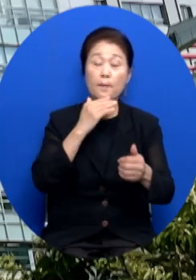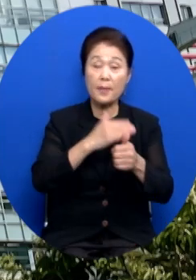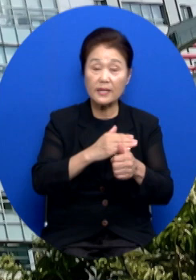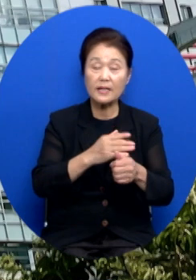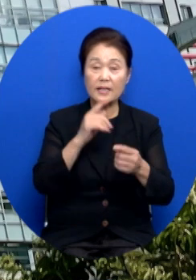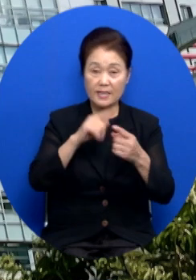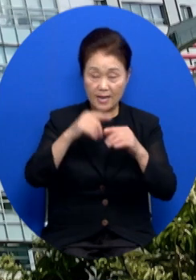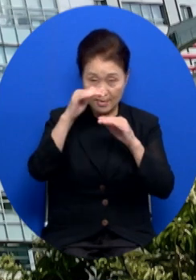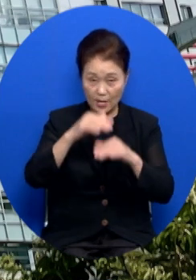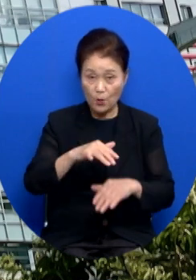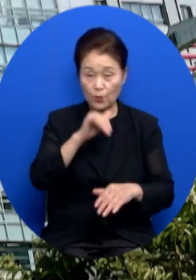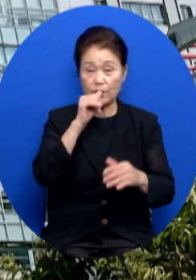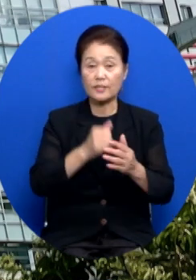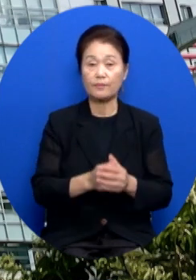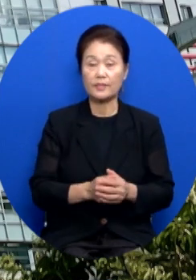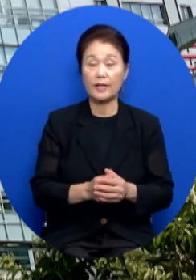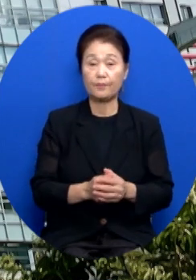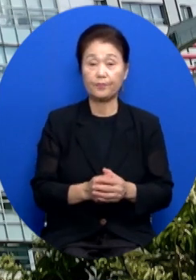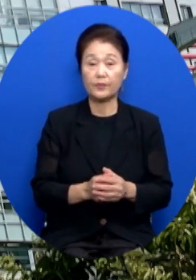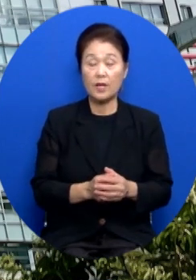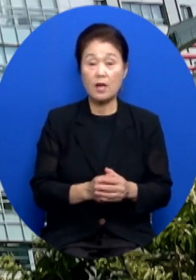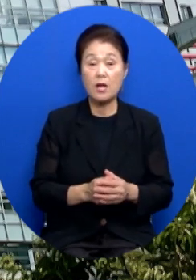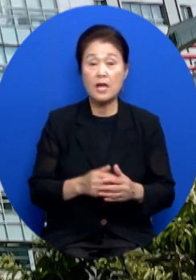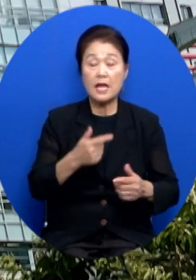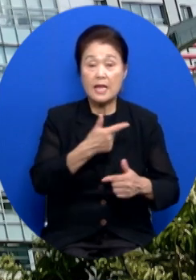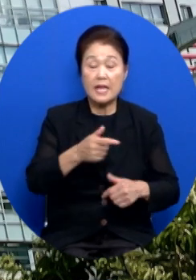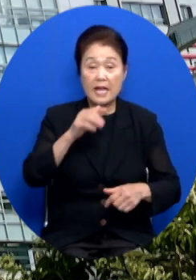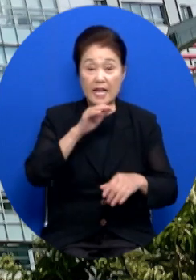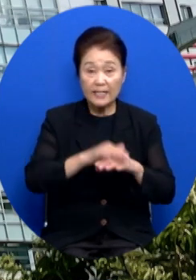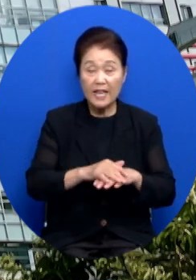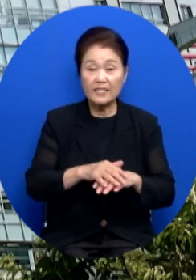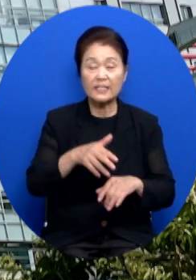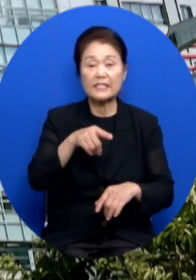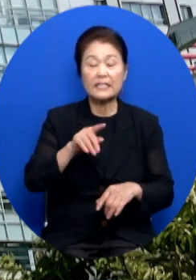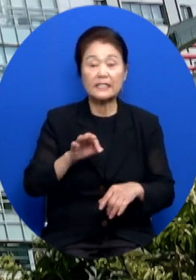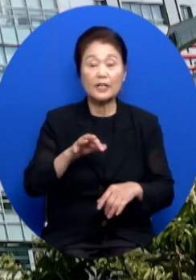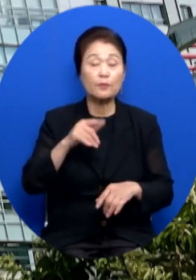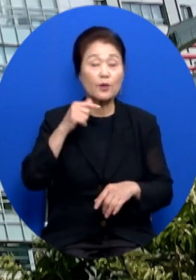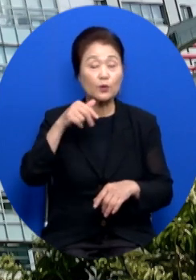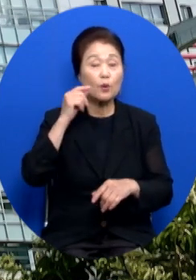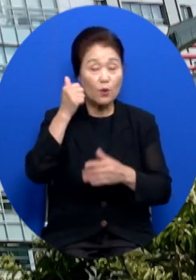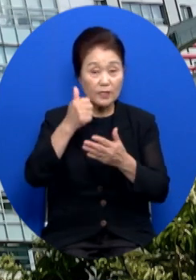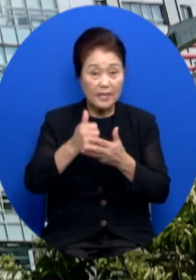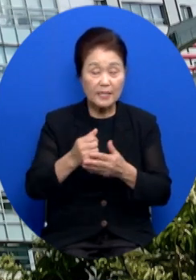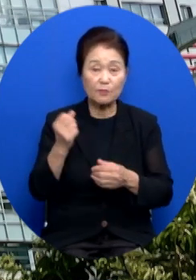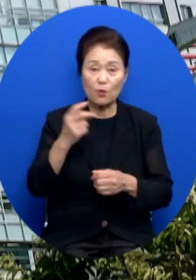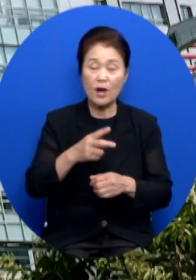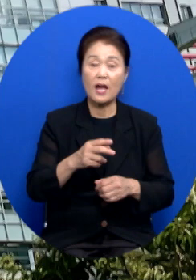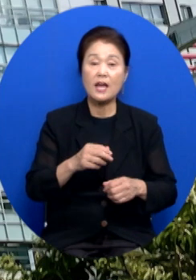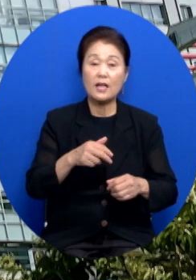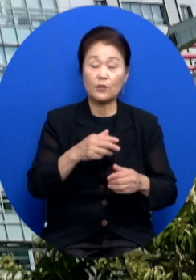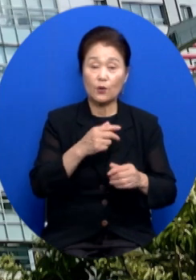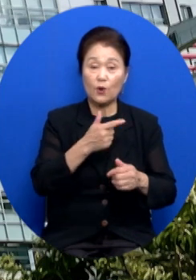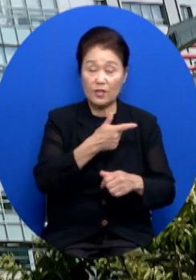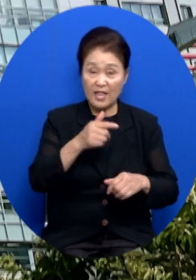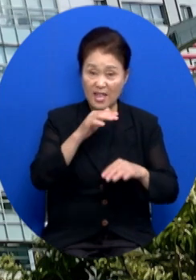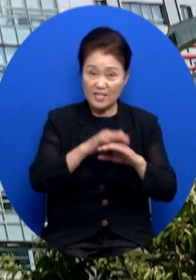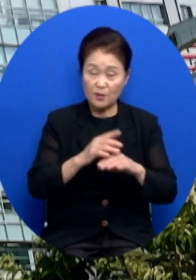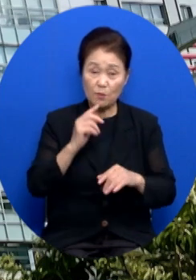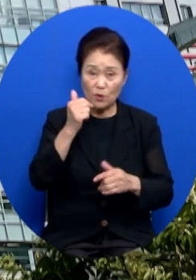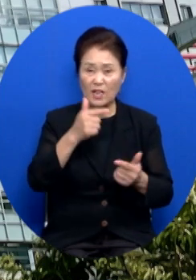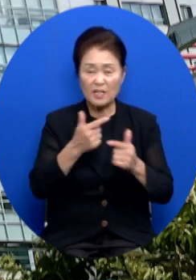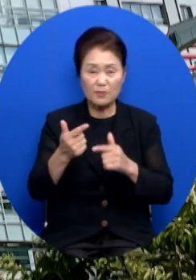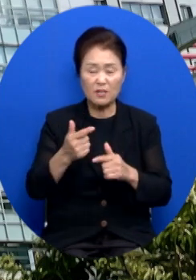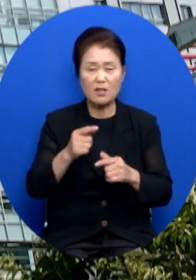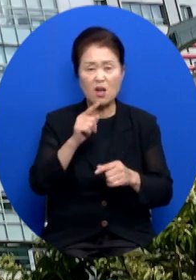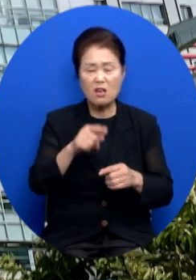선관위는 114차 총회장 후보로 출마한 대전 중문교회 장경동 목사와 대전 은폭교회 이웃 목사가